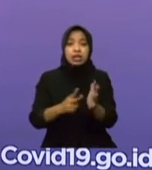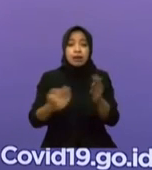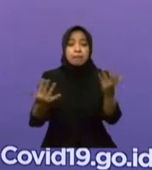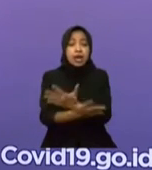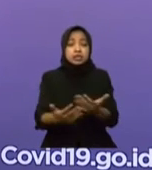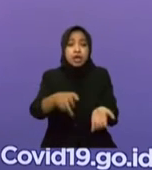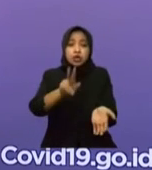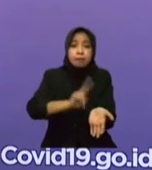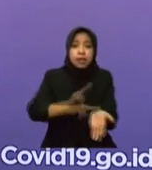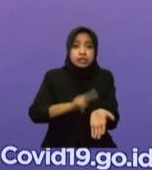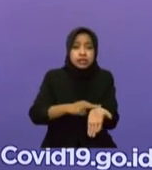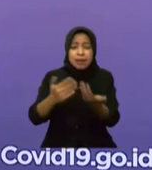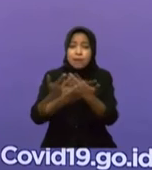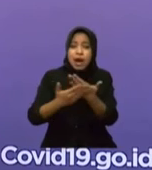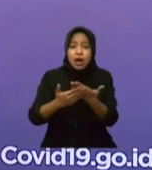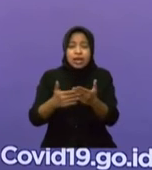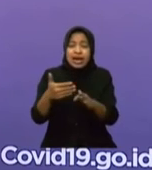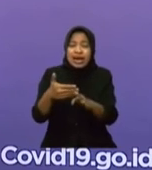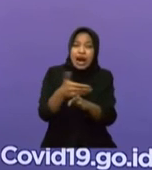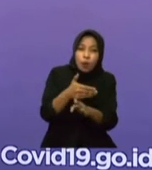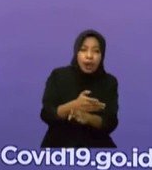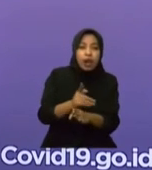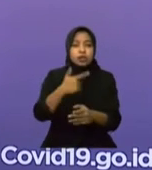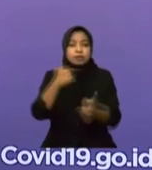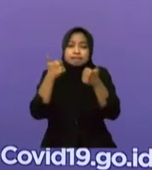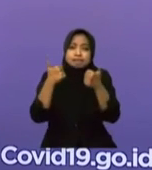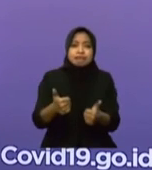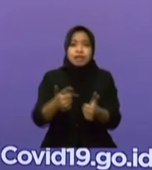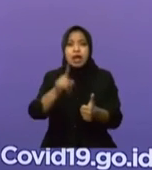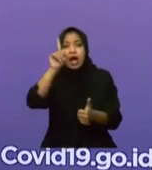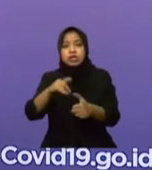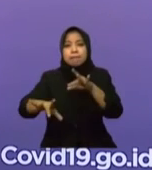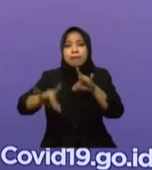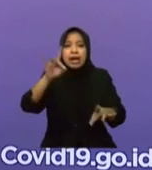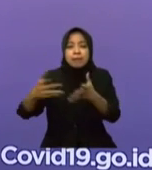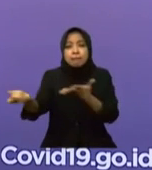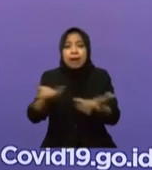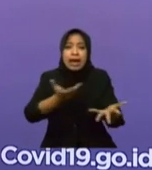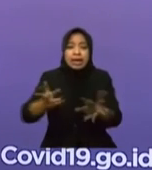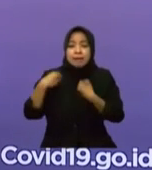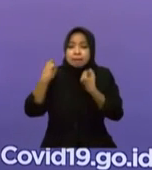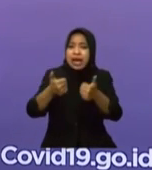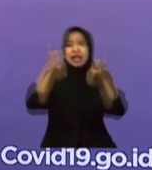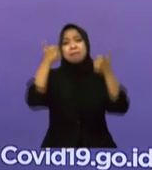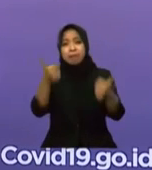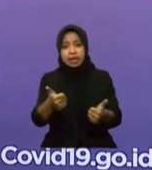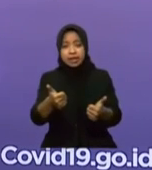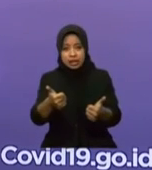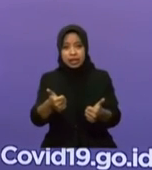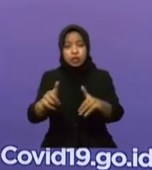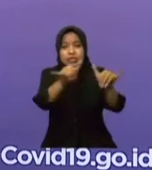bahwa pasien ditangani sedini mungkin, serta menjamin penerapan manajemen pelayanan kesehatan yang baik dan